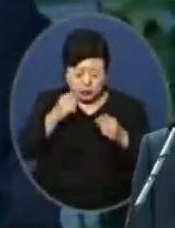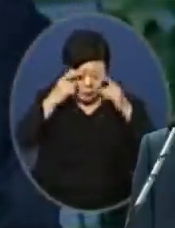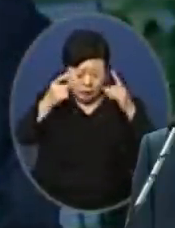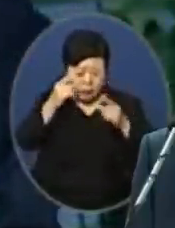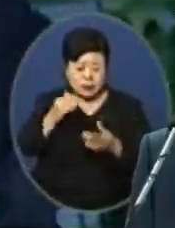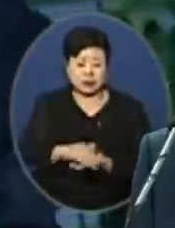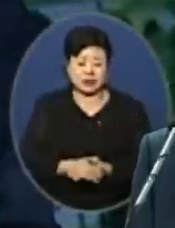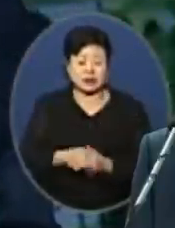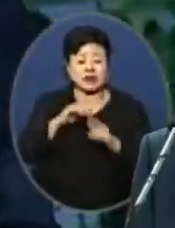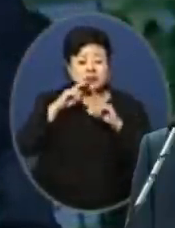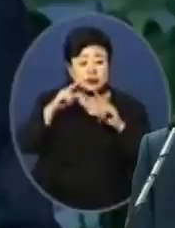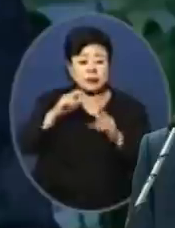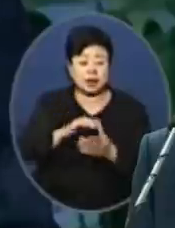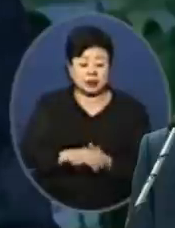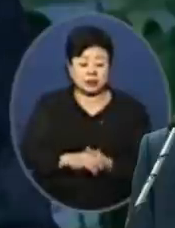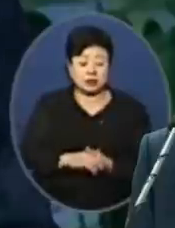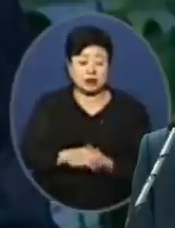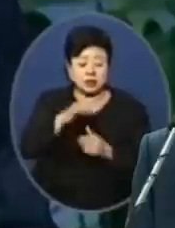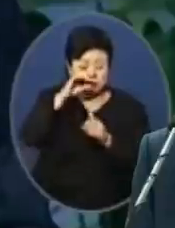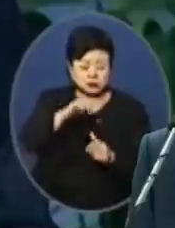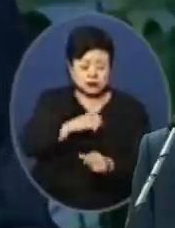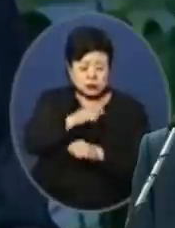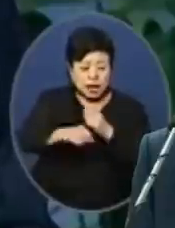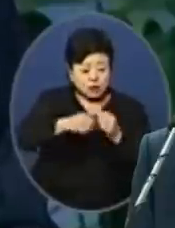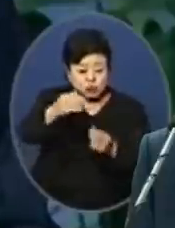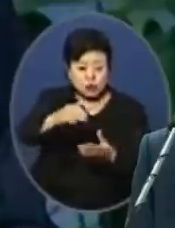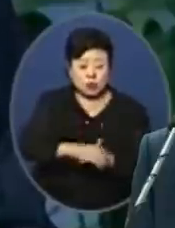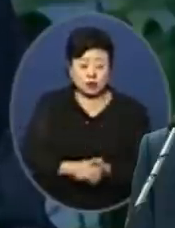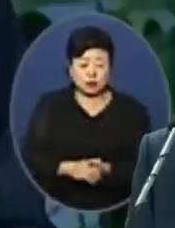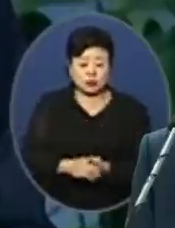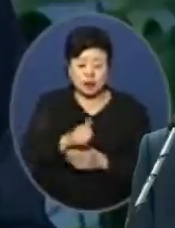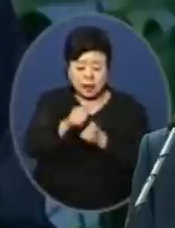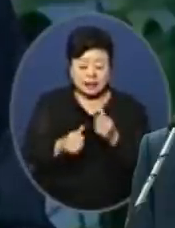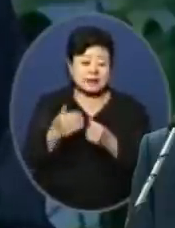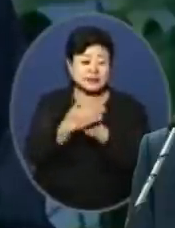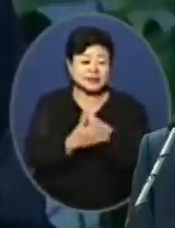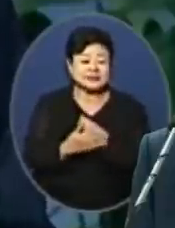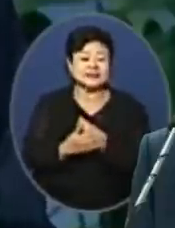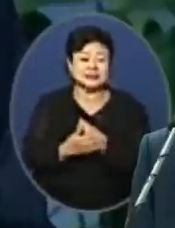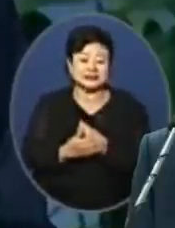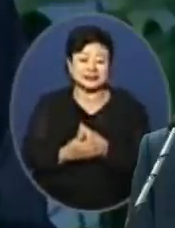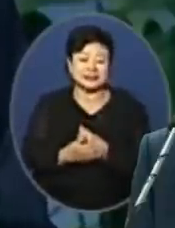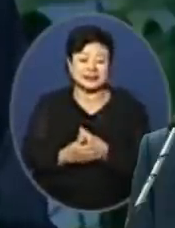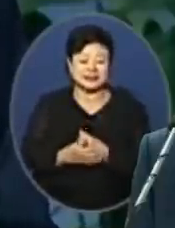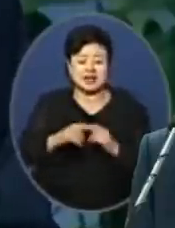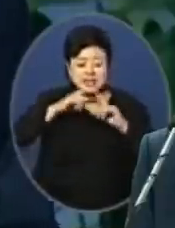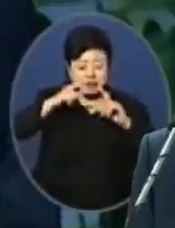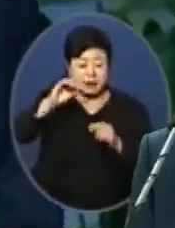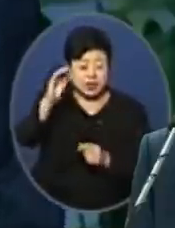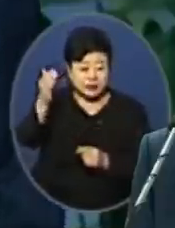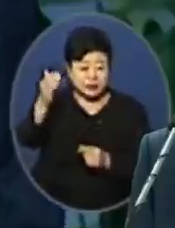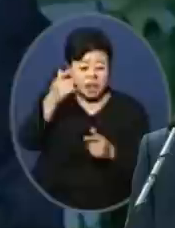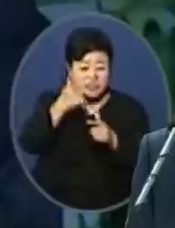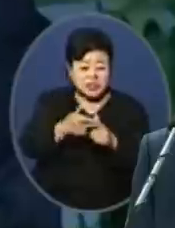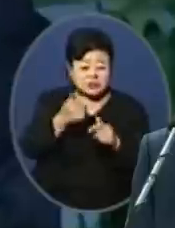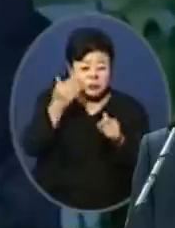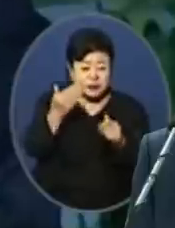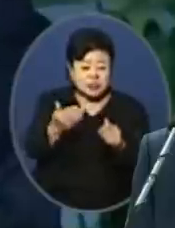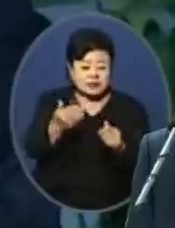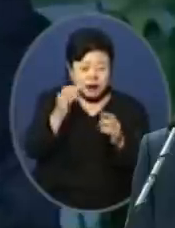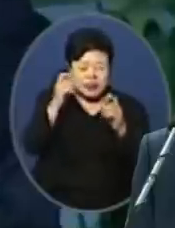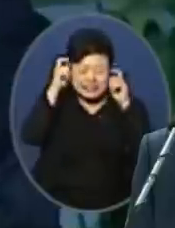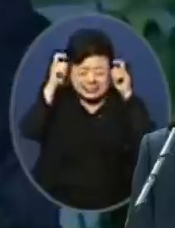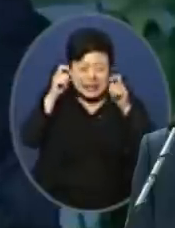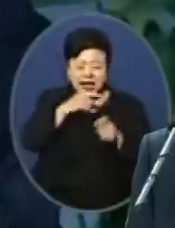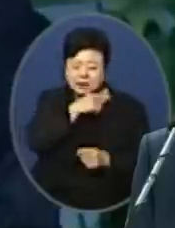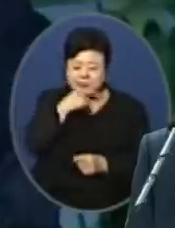다시 보게 함을 전파하며 눌린 자를 자유케 하고 하나님의 은혜의 혈을 전파하려면요. 바로 예수님이 어린